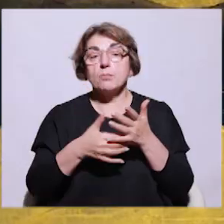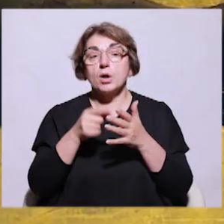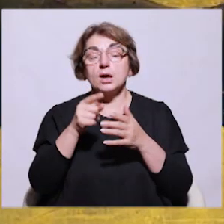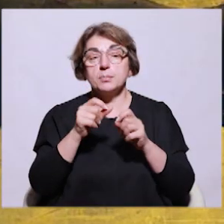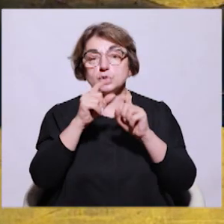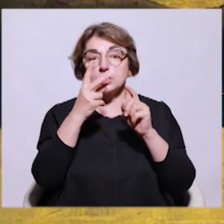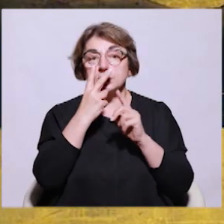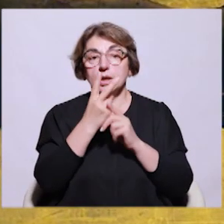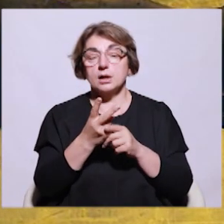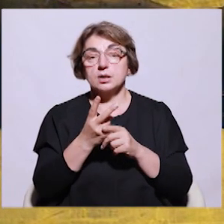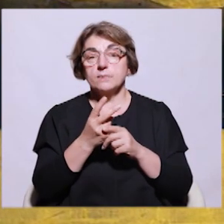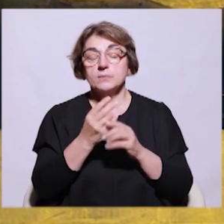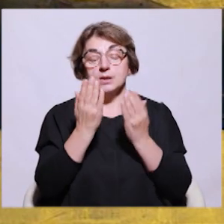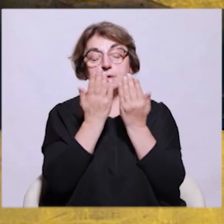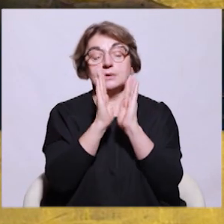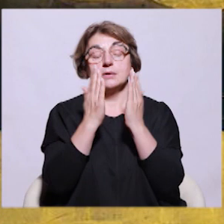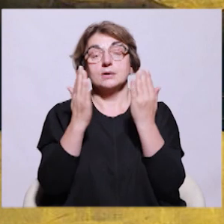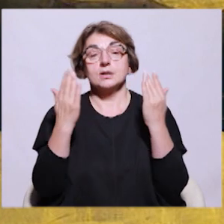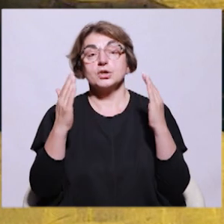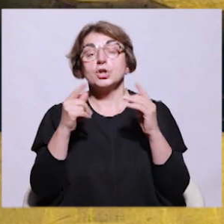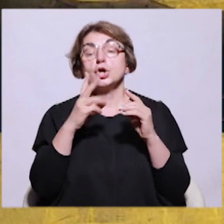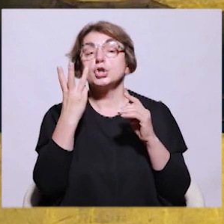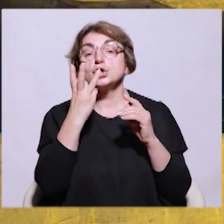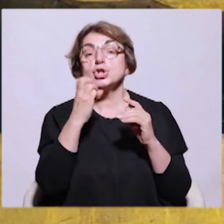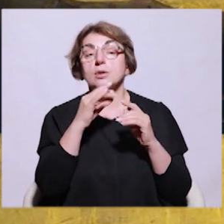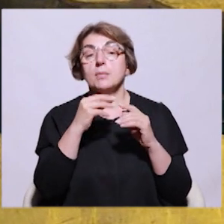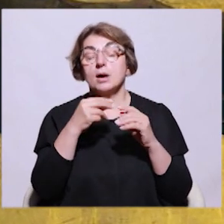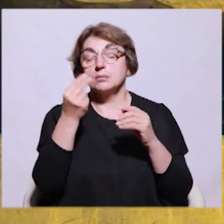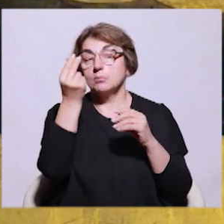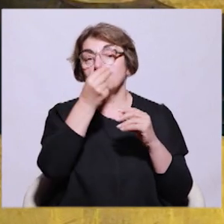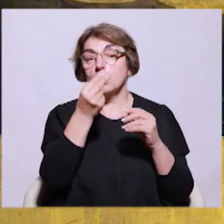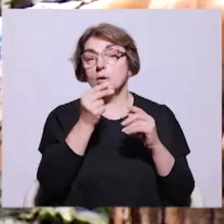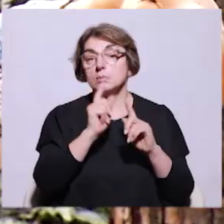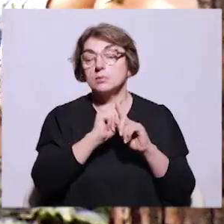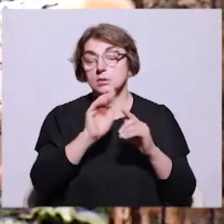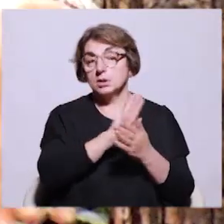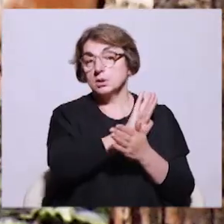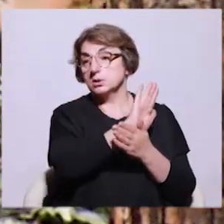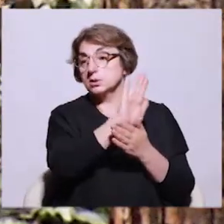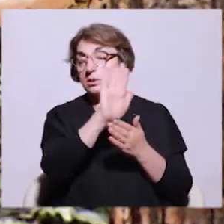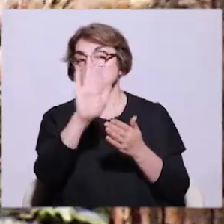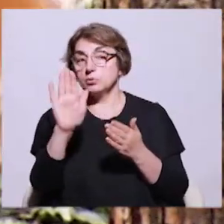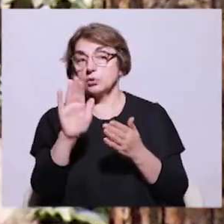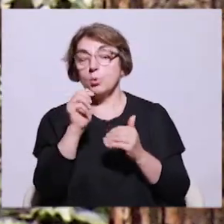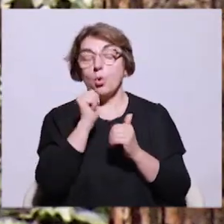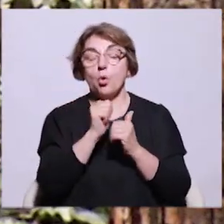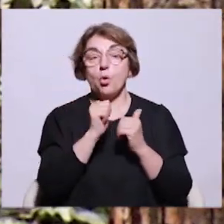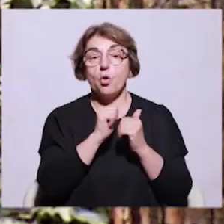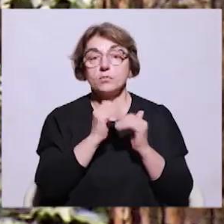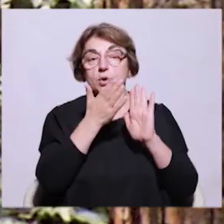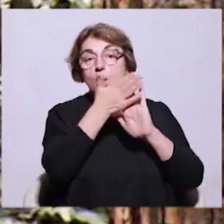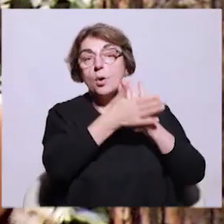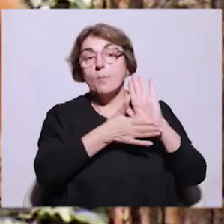და შეხედეთ, შირმა მოხატულია საკმაოდ სიბრტყობრივად და ყოველთვის